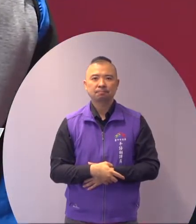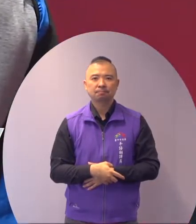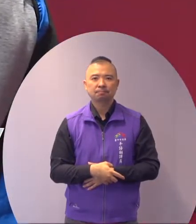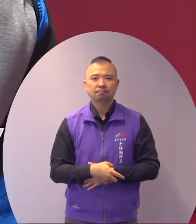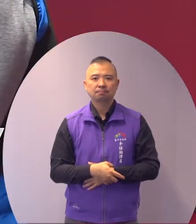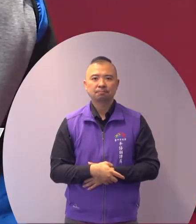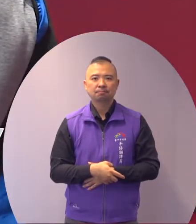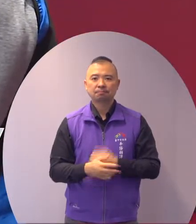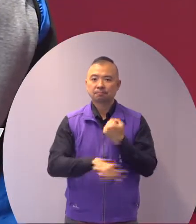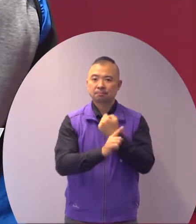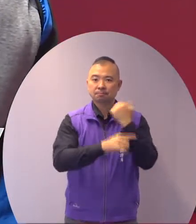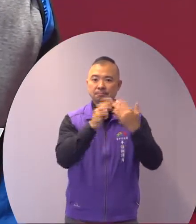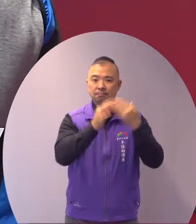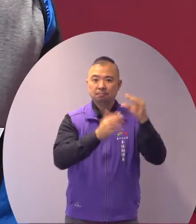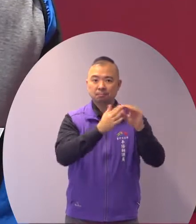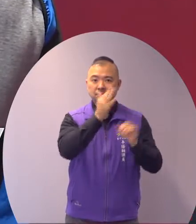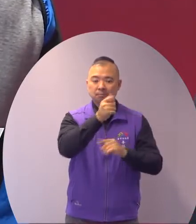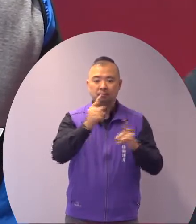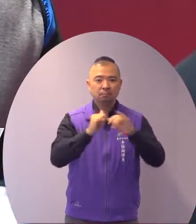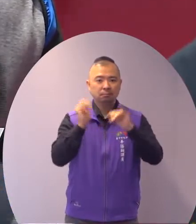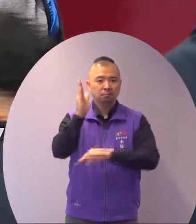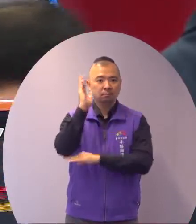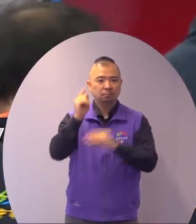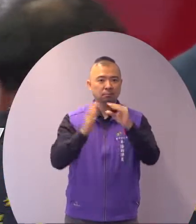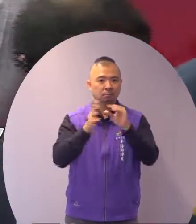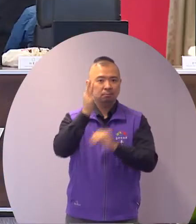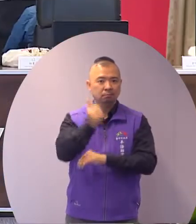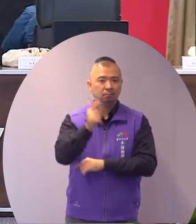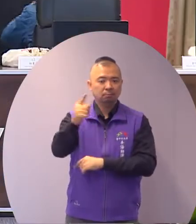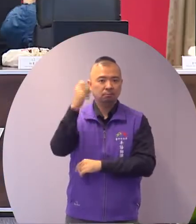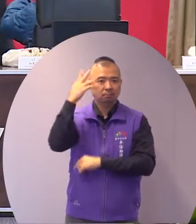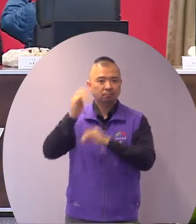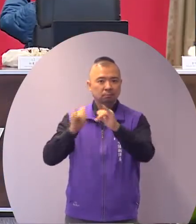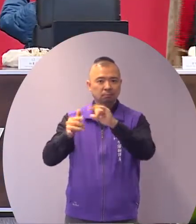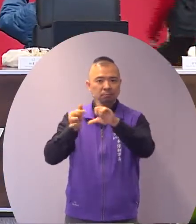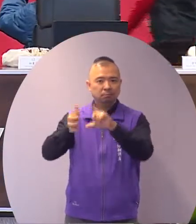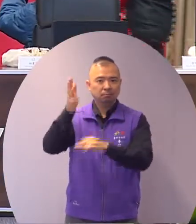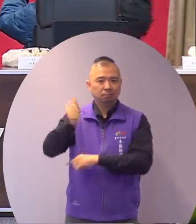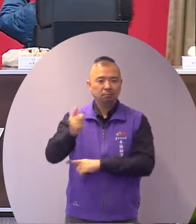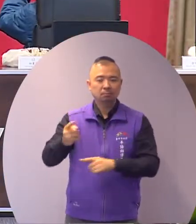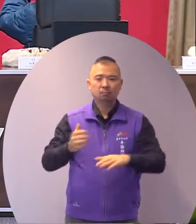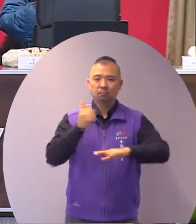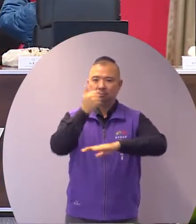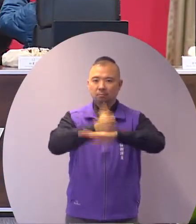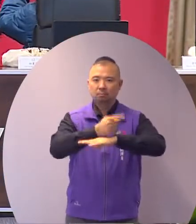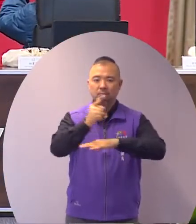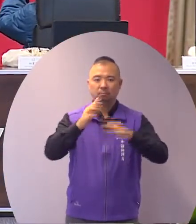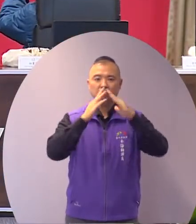请法制局长、民政局局长、新社区公所区长一同上台与市长合影。